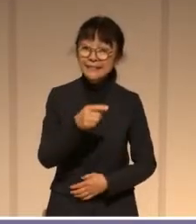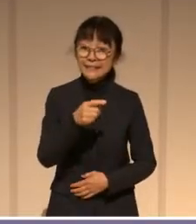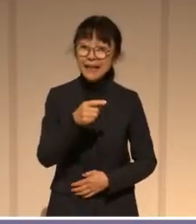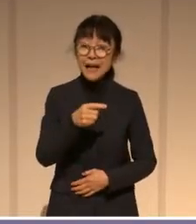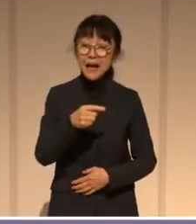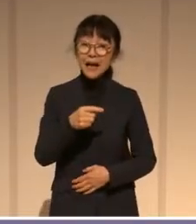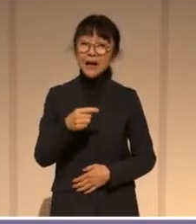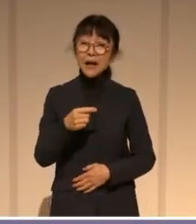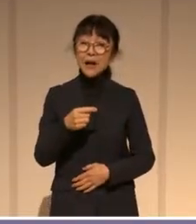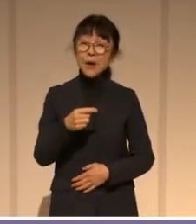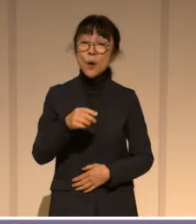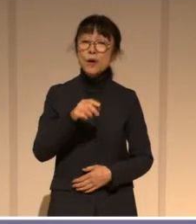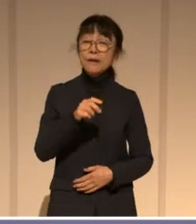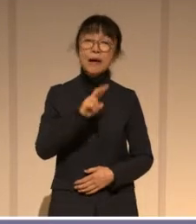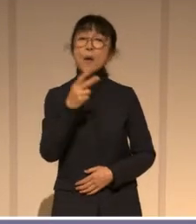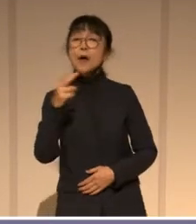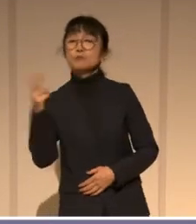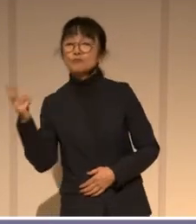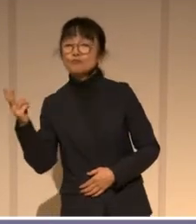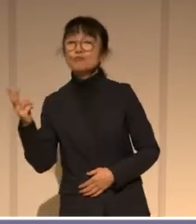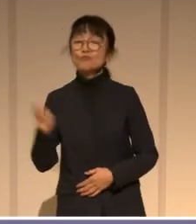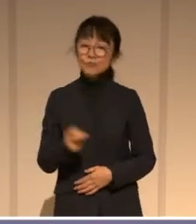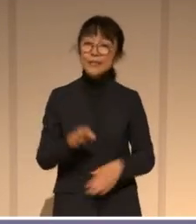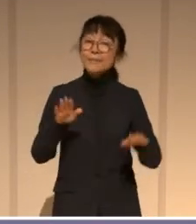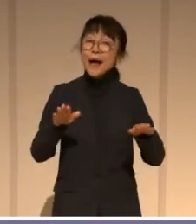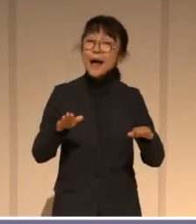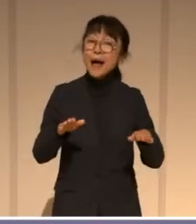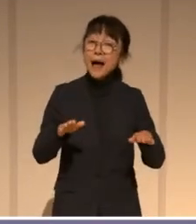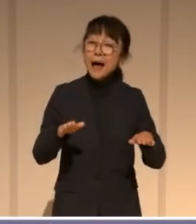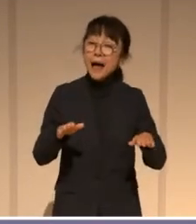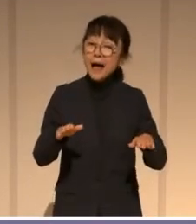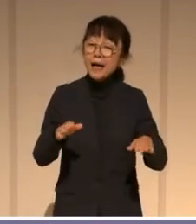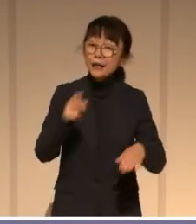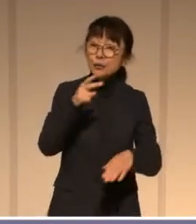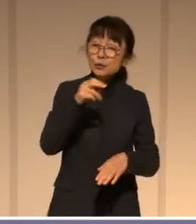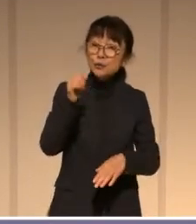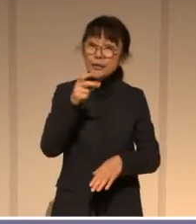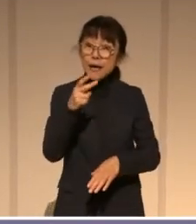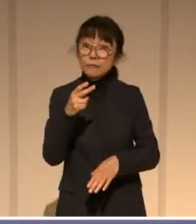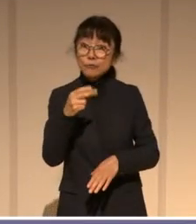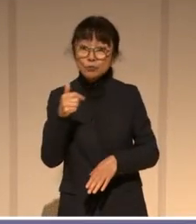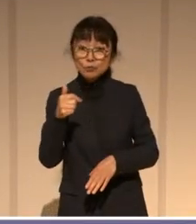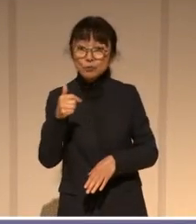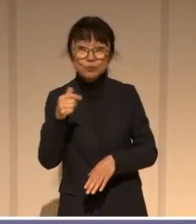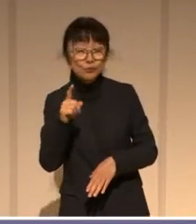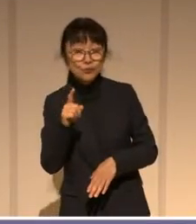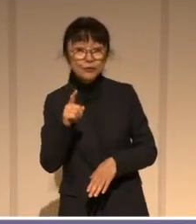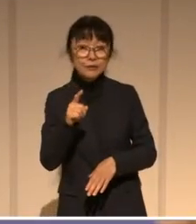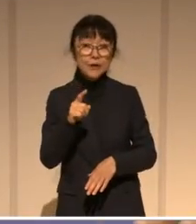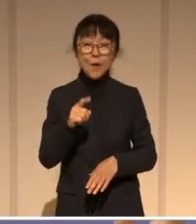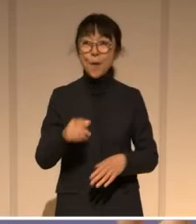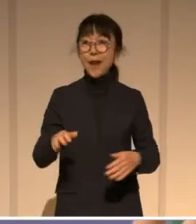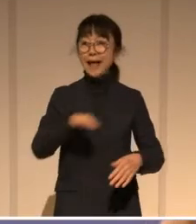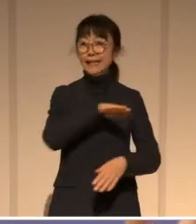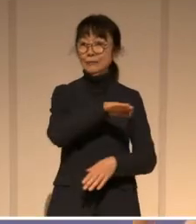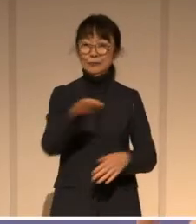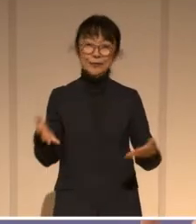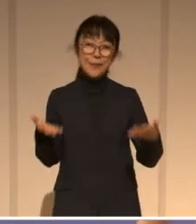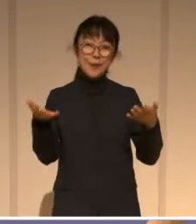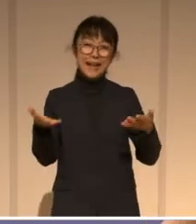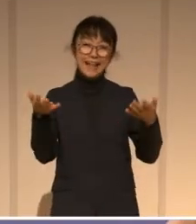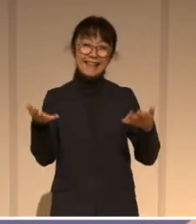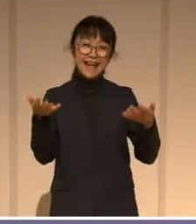なんかあの結構コロコロ変わるんですけど今はあのずっとよっちゃんイカ食べてますホラー和やかになったでしょ